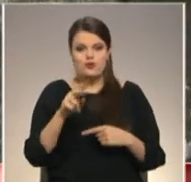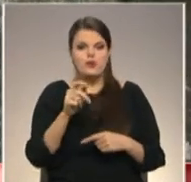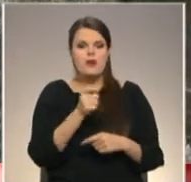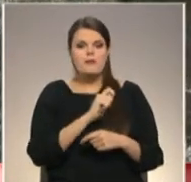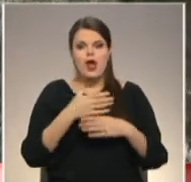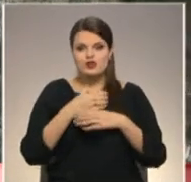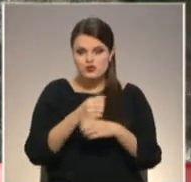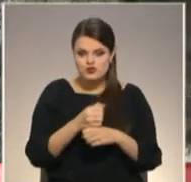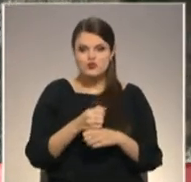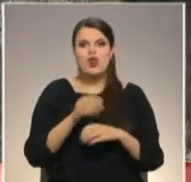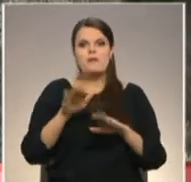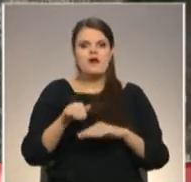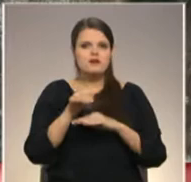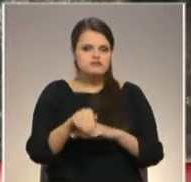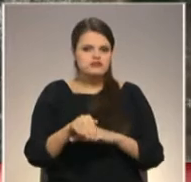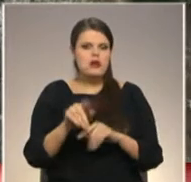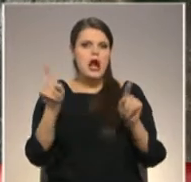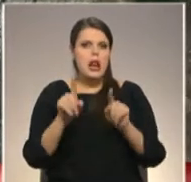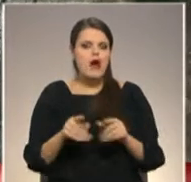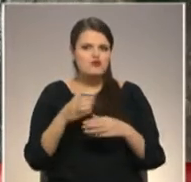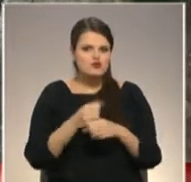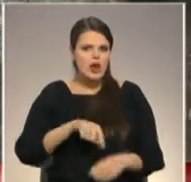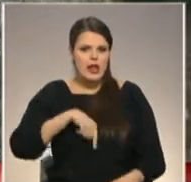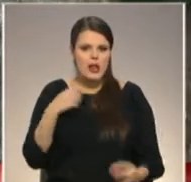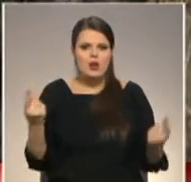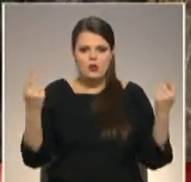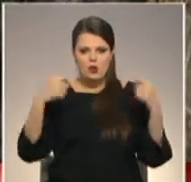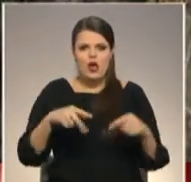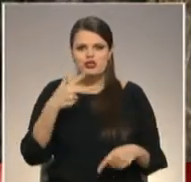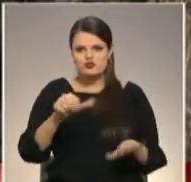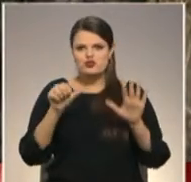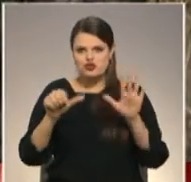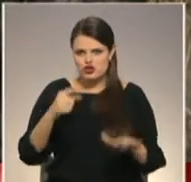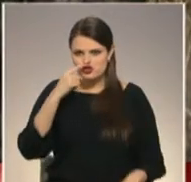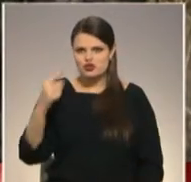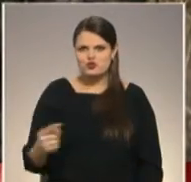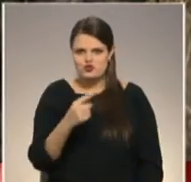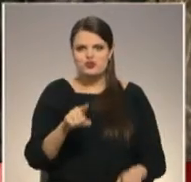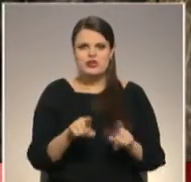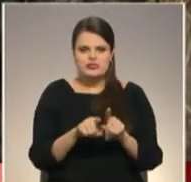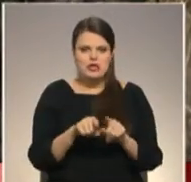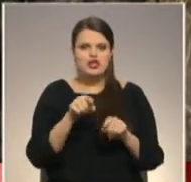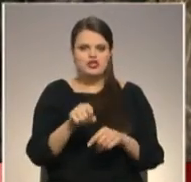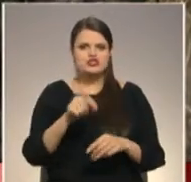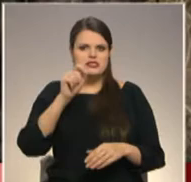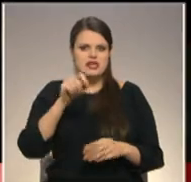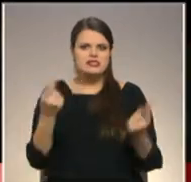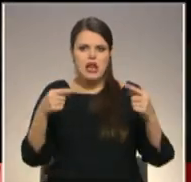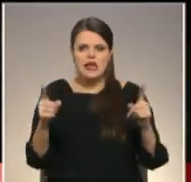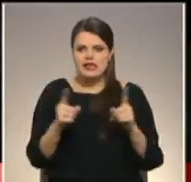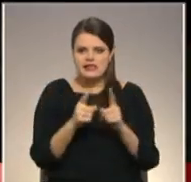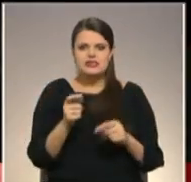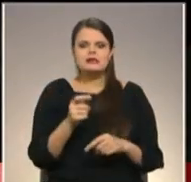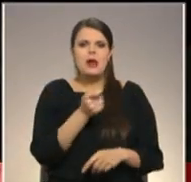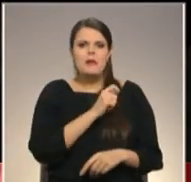nav iespējams uzturēt ilgāku laiku, tās jāizlieto aptuveni 36 stundu laikā. Arī kļavu sulu tecināšanas laiks ir īsāks.